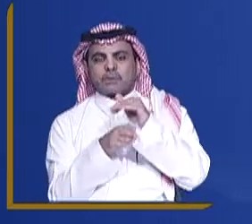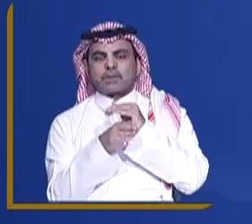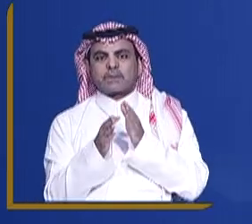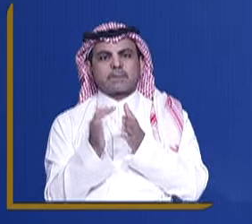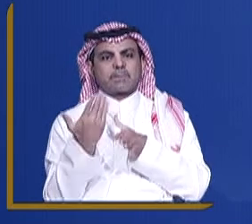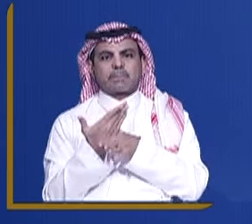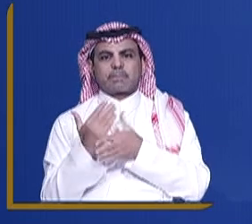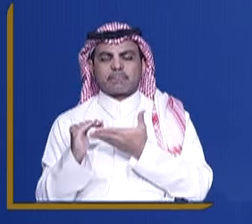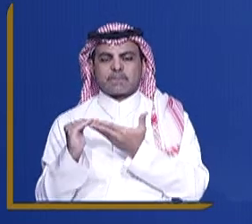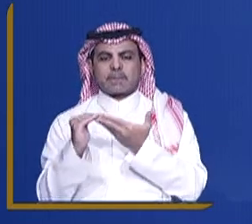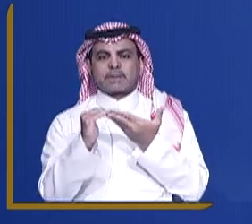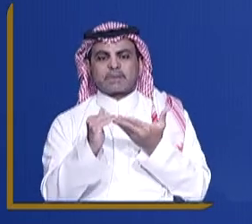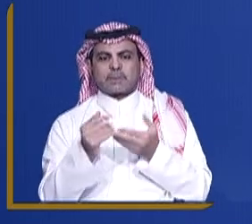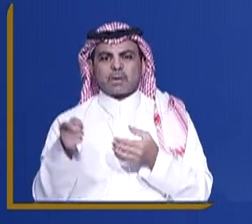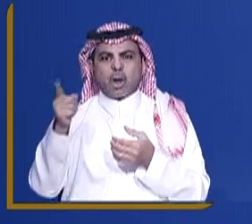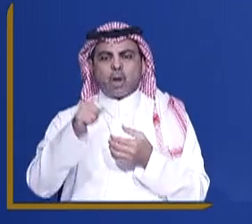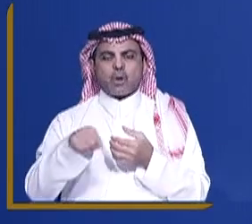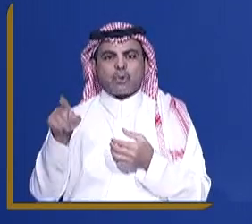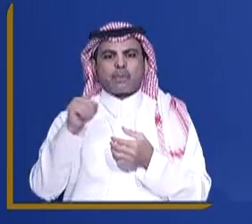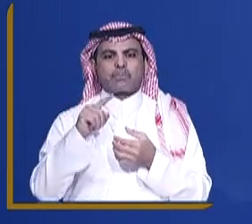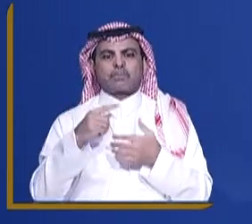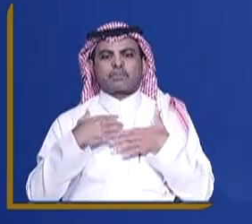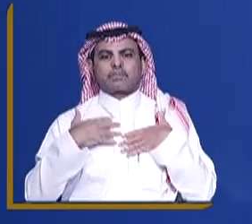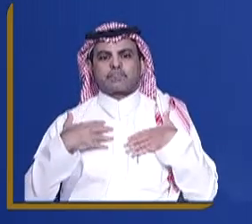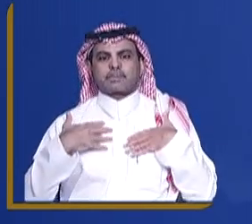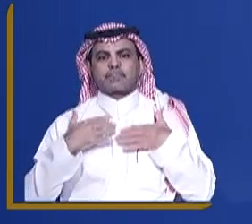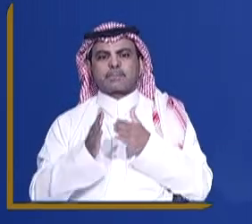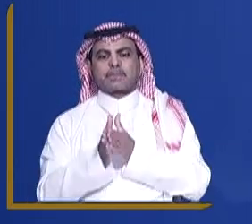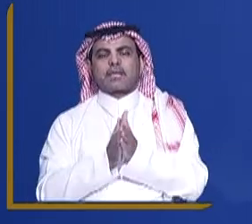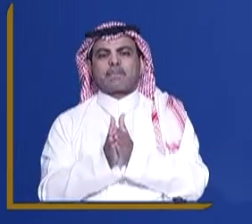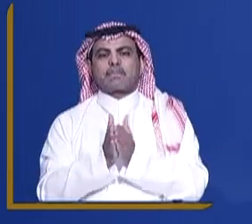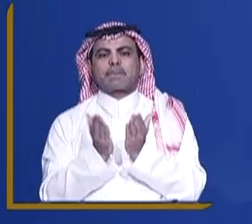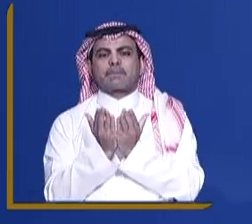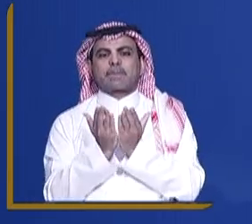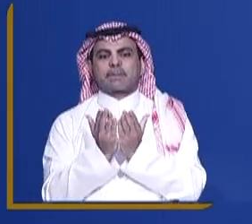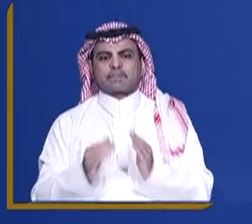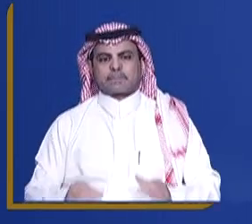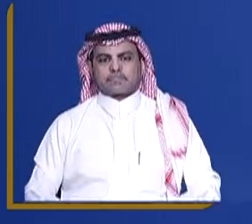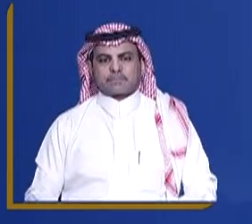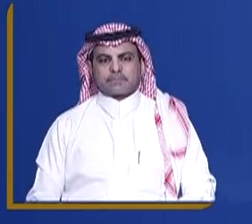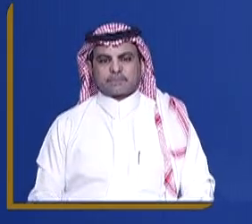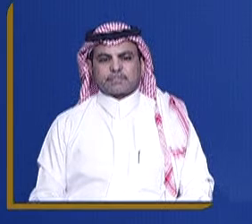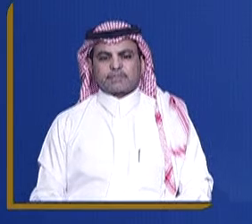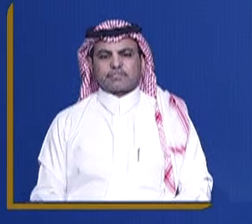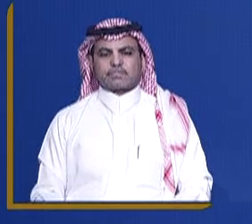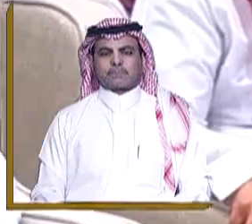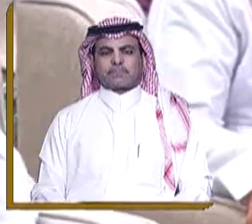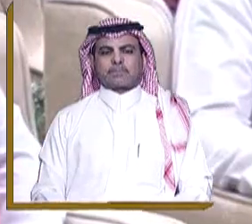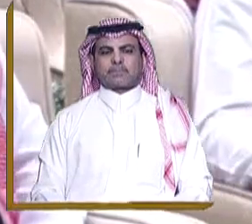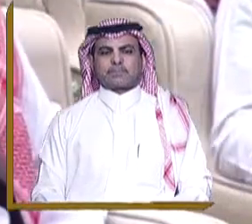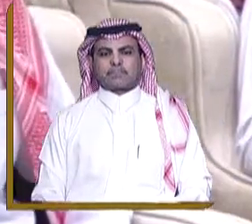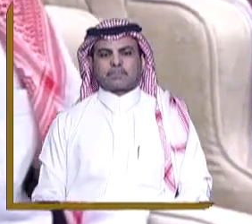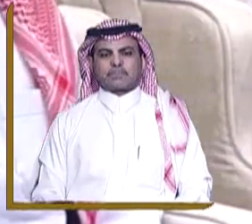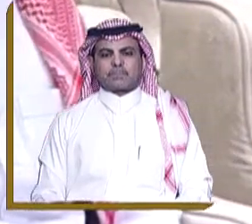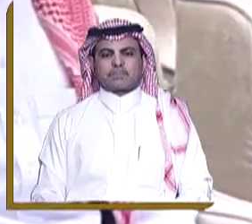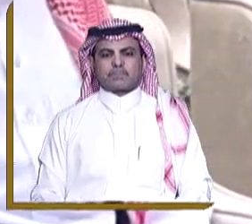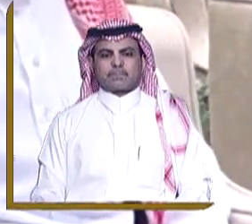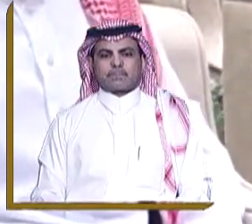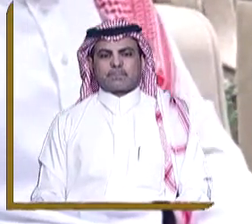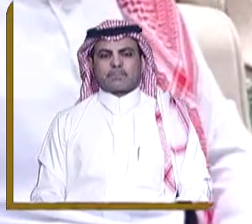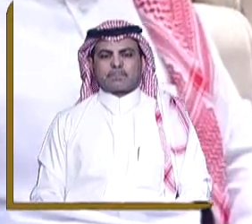تساعدهم مشيئة الله أن كل يوم يروحون يعني متشوقين للذهاب إلى المدرسة إن شاء الله. تفضل.